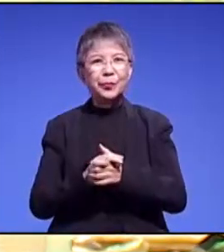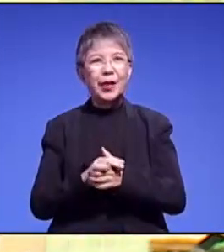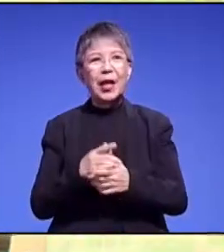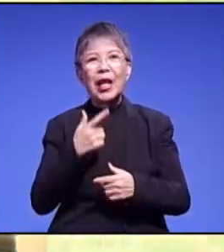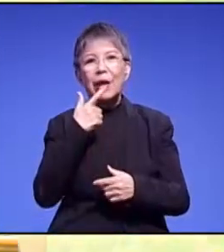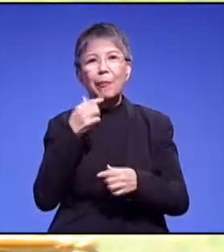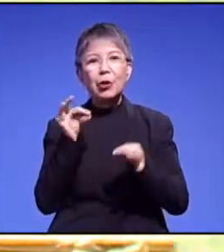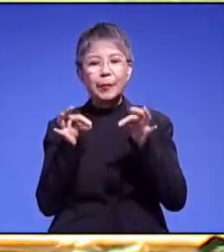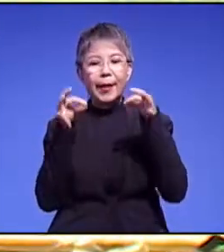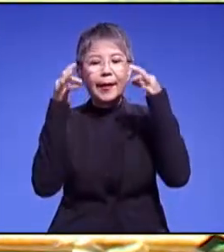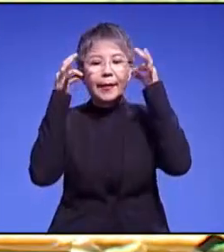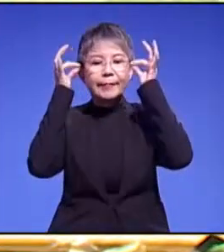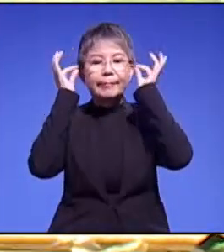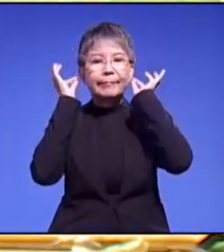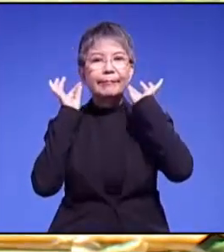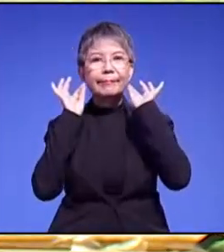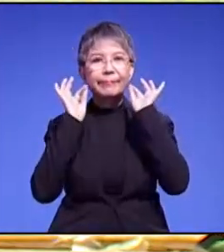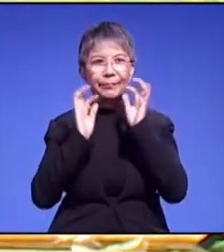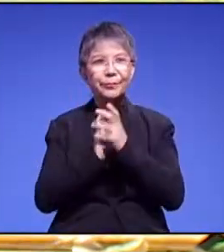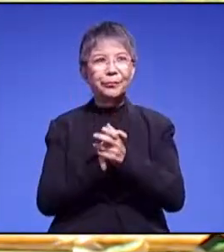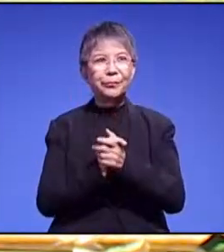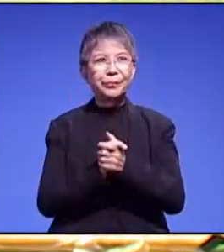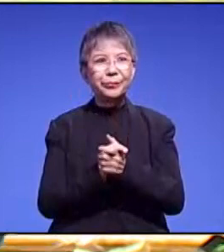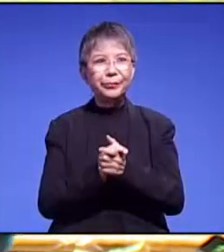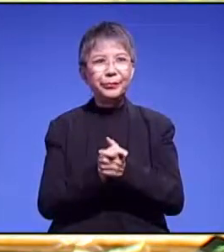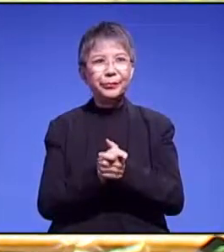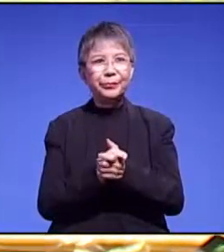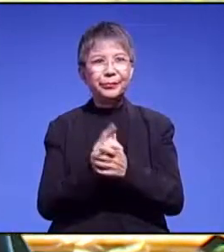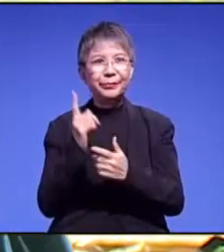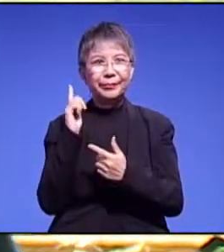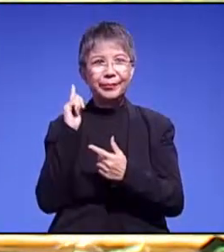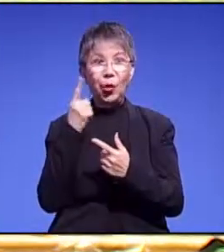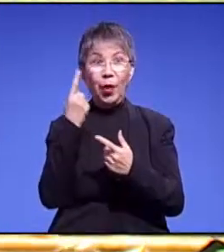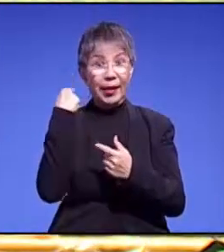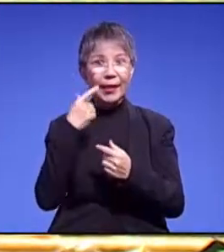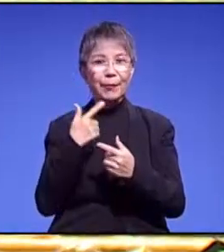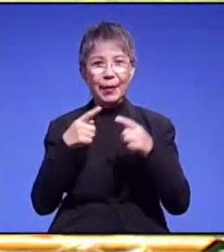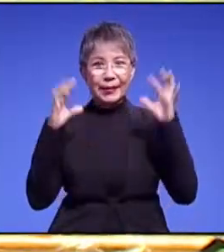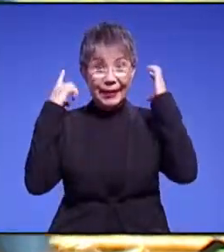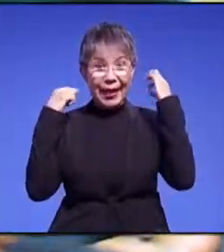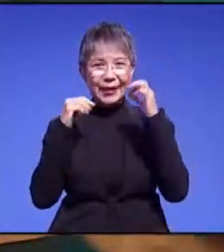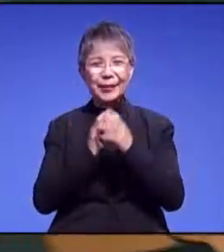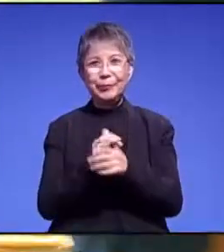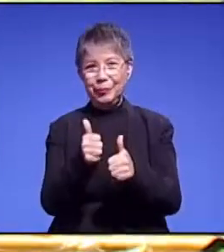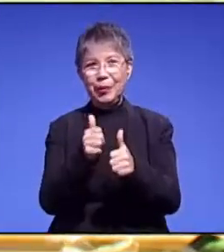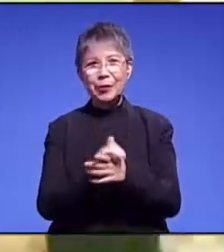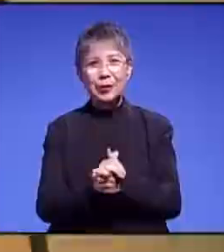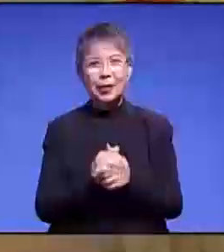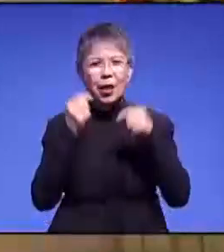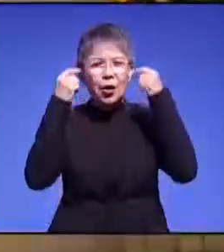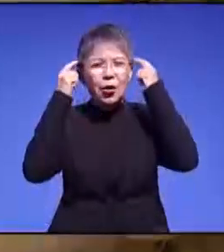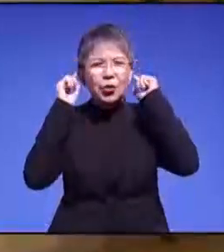beberapa yang saya mau bawa pulang untuk diganti dengan yang head loop yang kayak gini nih, yang ditarik ke belakang.